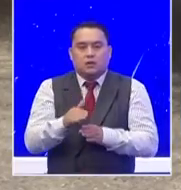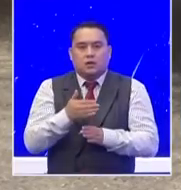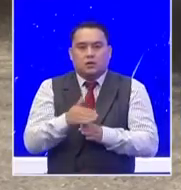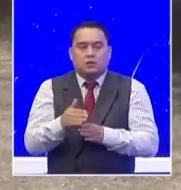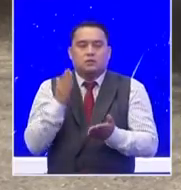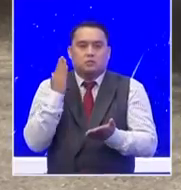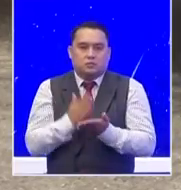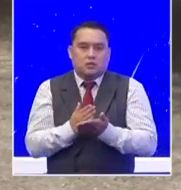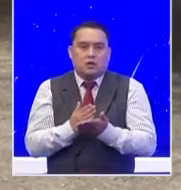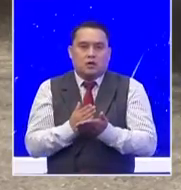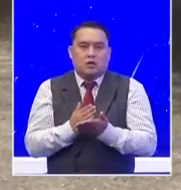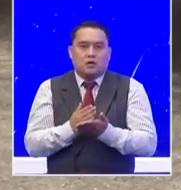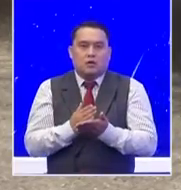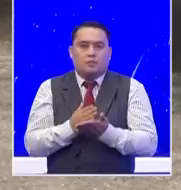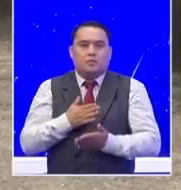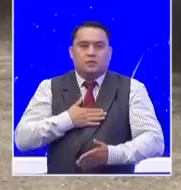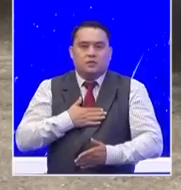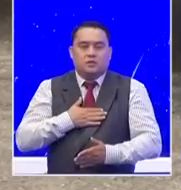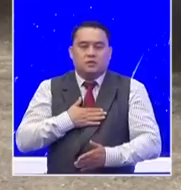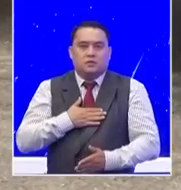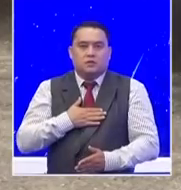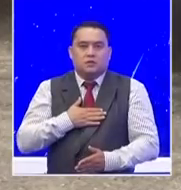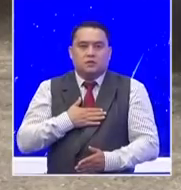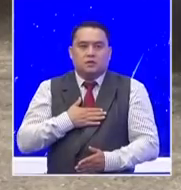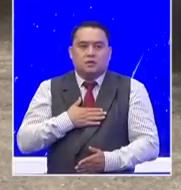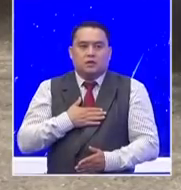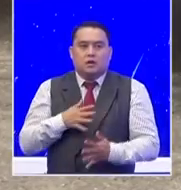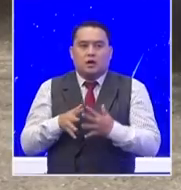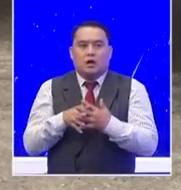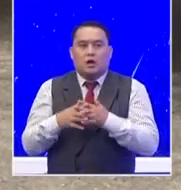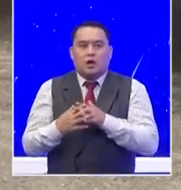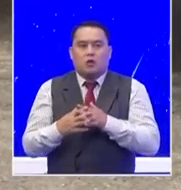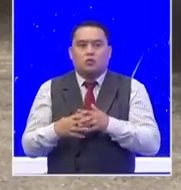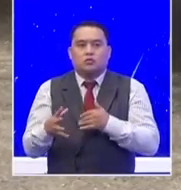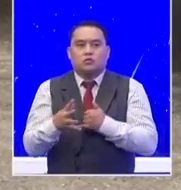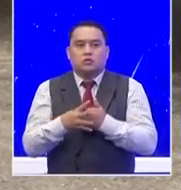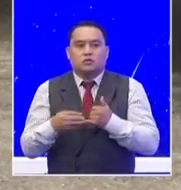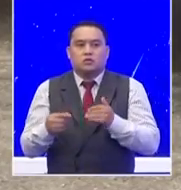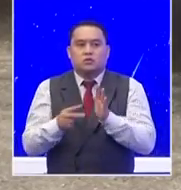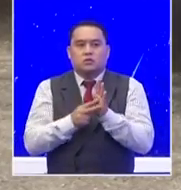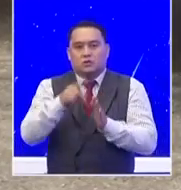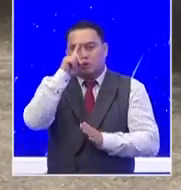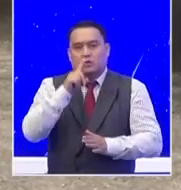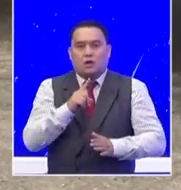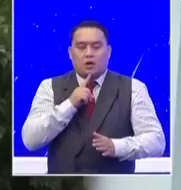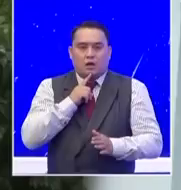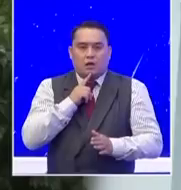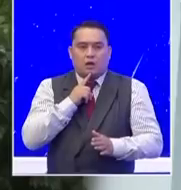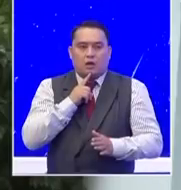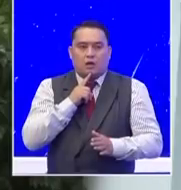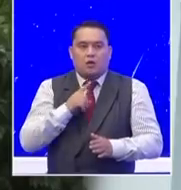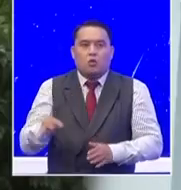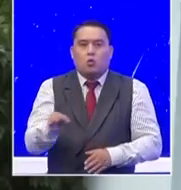бар. Сол өте ыңғайлы болып тұр. Біздің мысалы жай осы ауылды жерлерге 8 айға рассрочкаға созылып отыр.